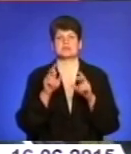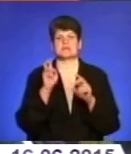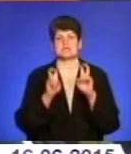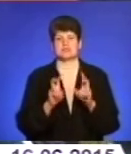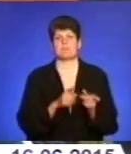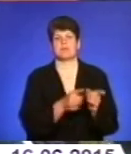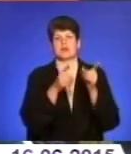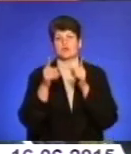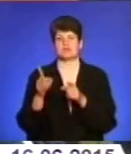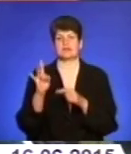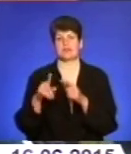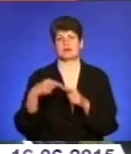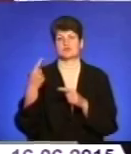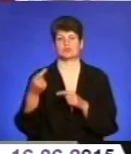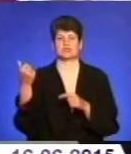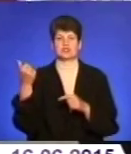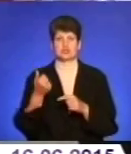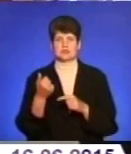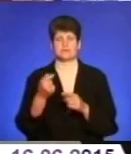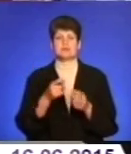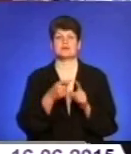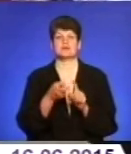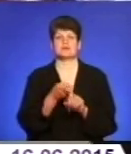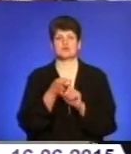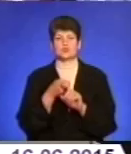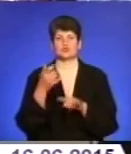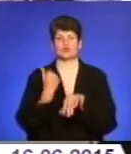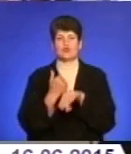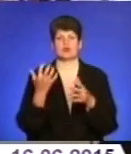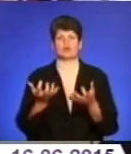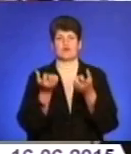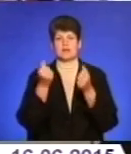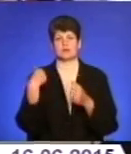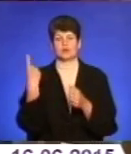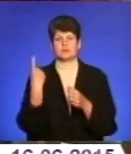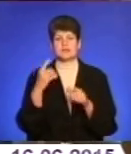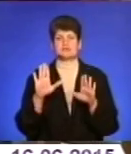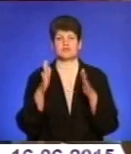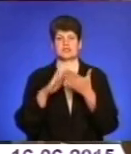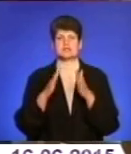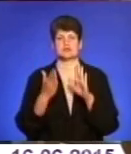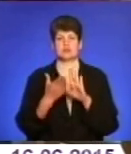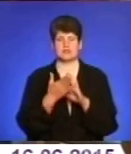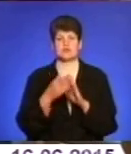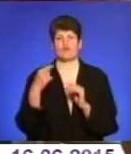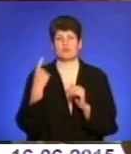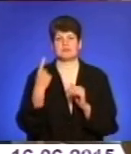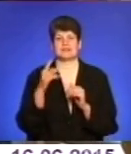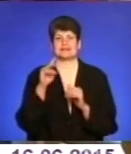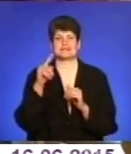пленарне сесійне засідання переноситься на наступний тиждень. Зі слів головного рятувальника краю, надзвичайних ситуацій в області злива не